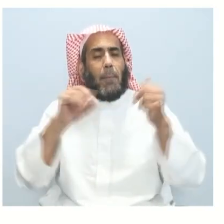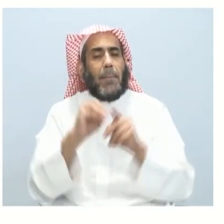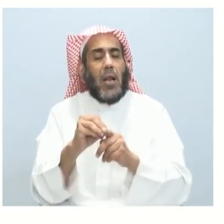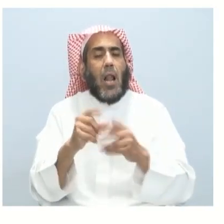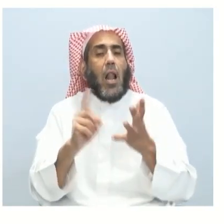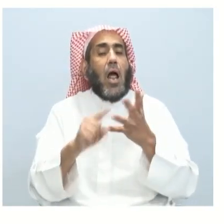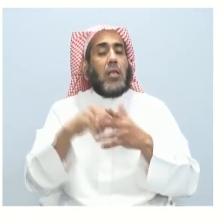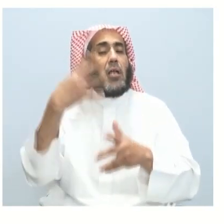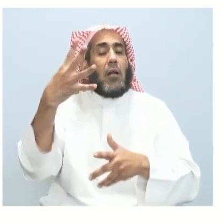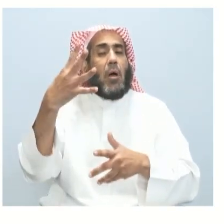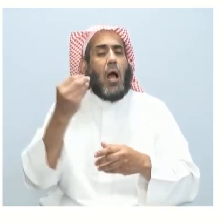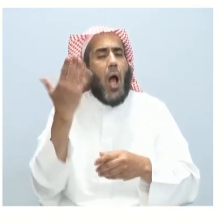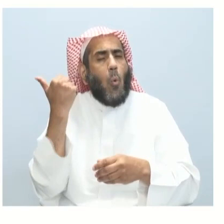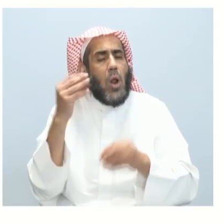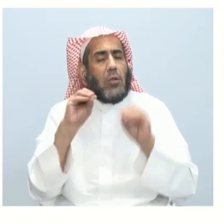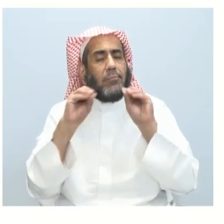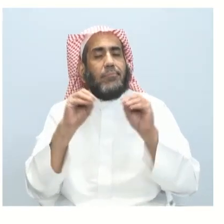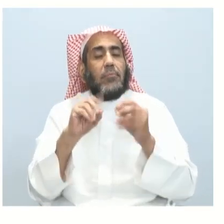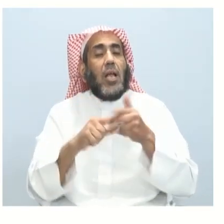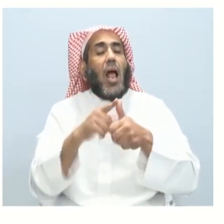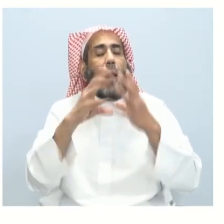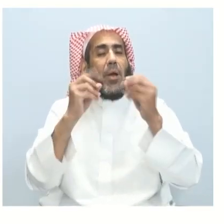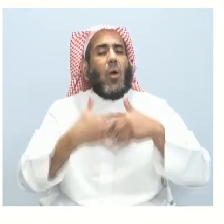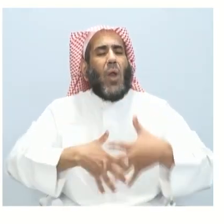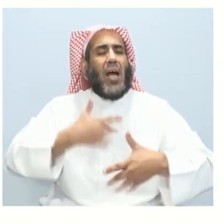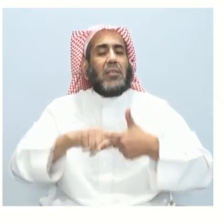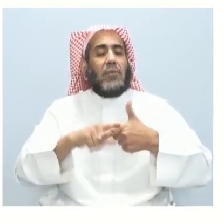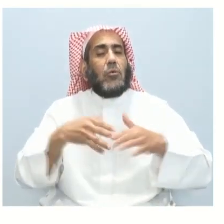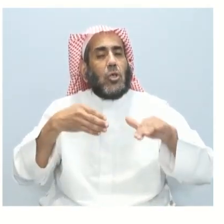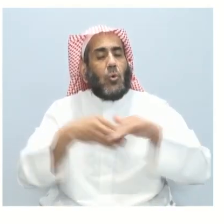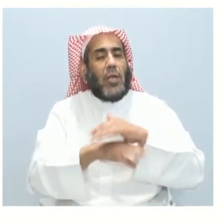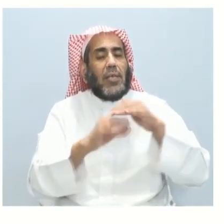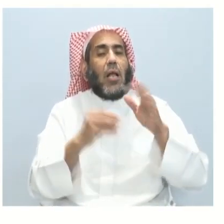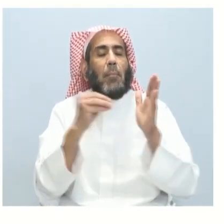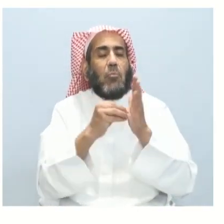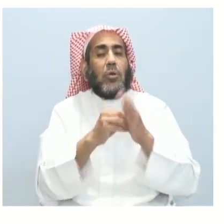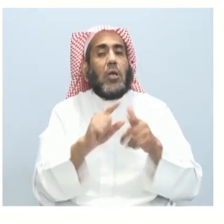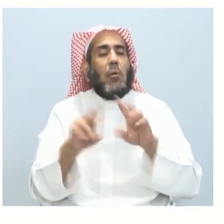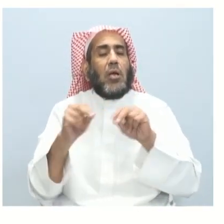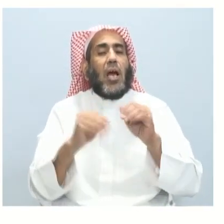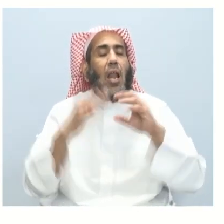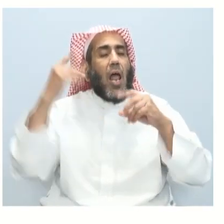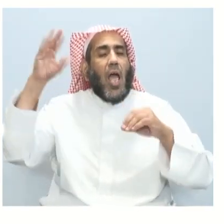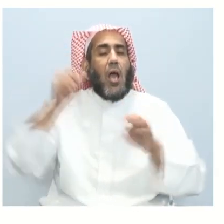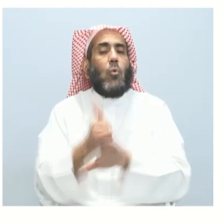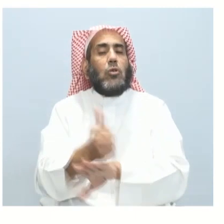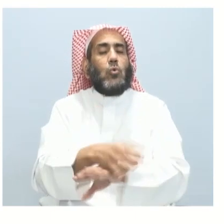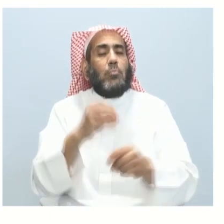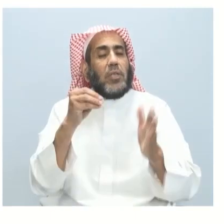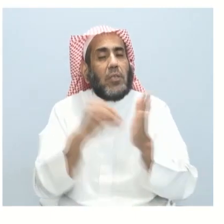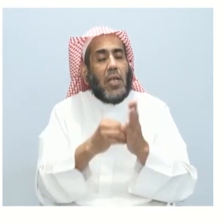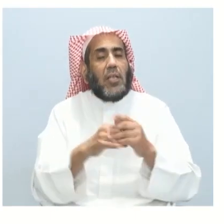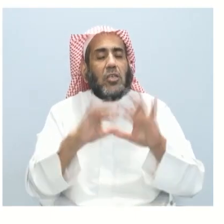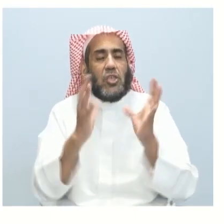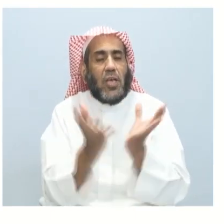خلال عناصر اربعه عرفناها وتحدثنا عنها هي المعنى والعاطفه وهما يدخلان تحت المضمون كما يدرس الخيال والاسلوب وهما ينطويان